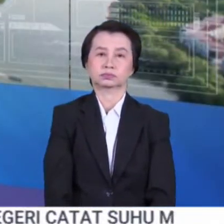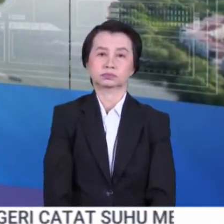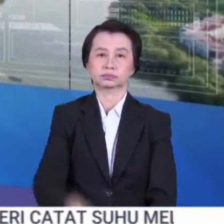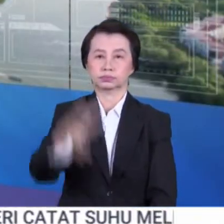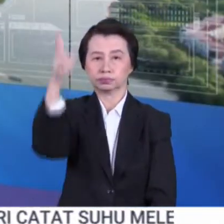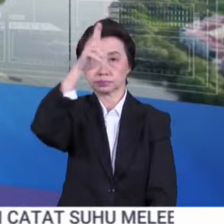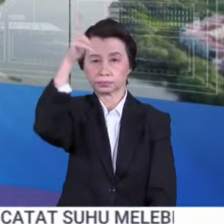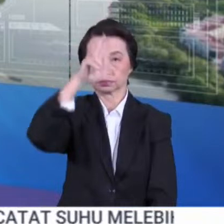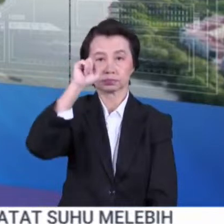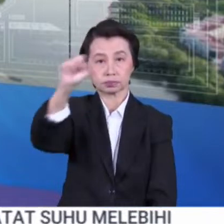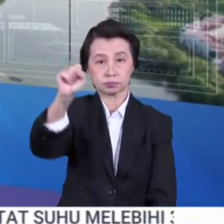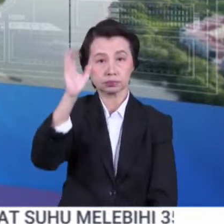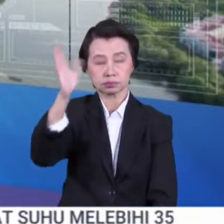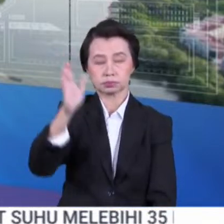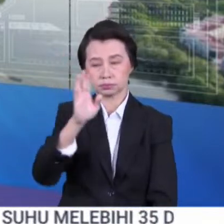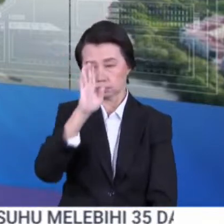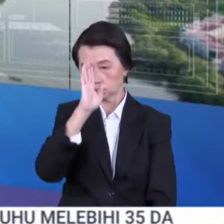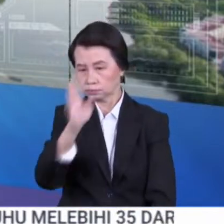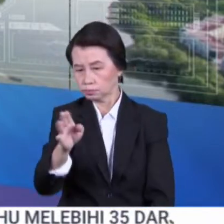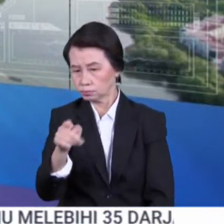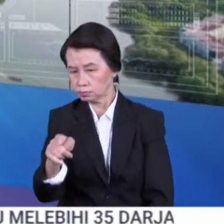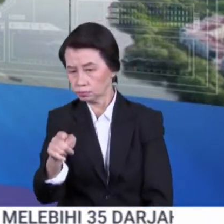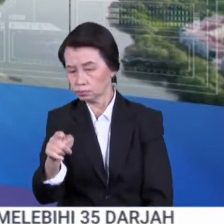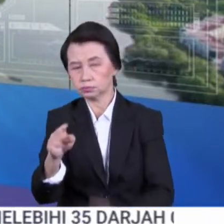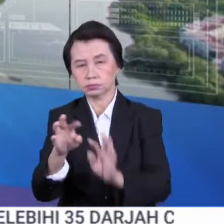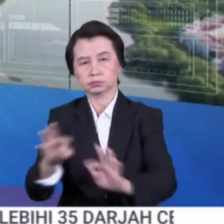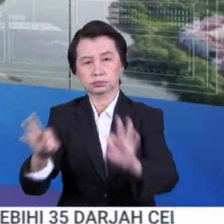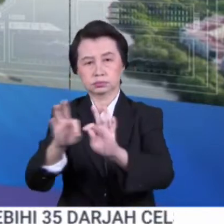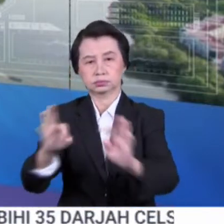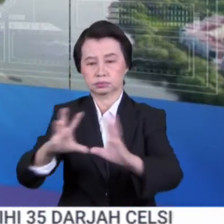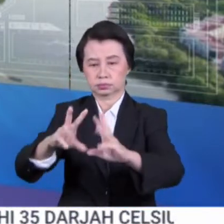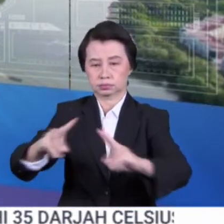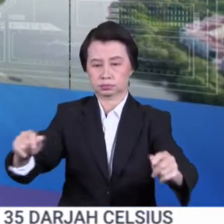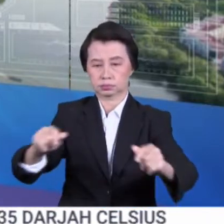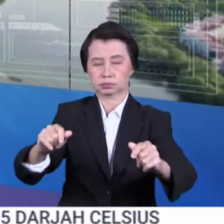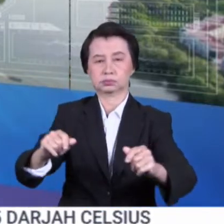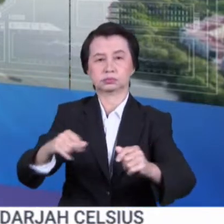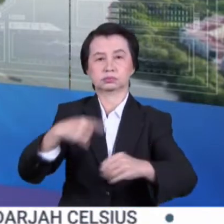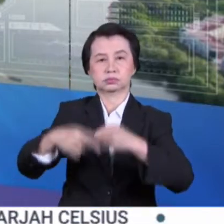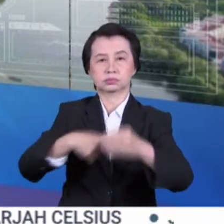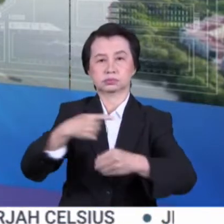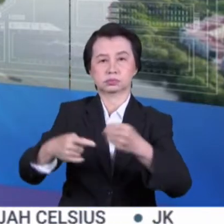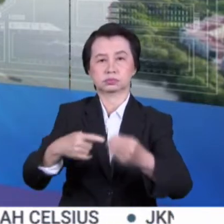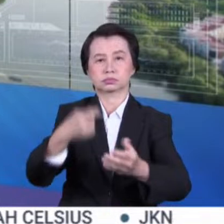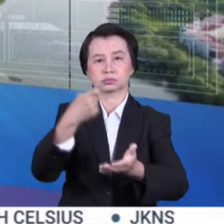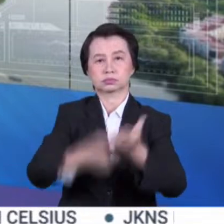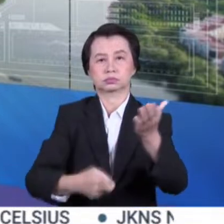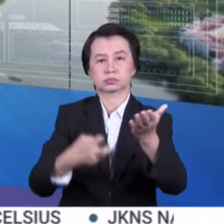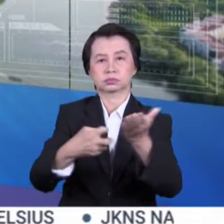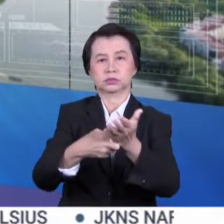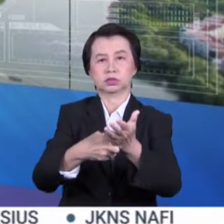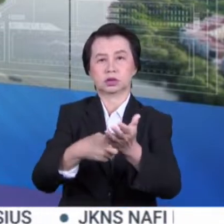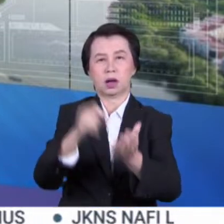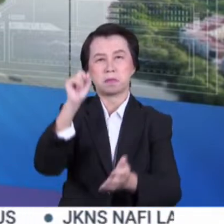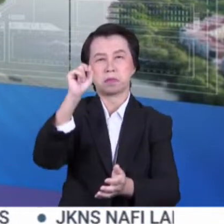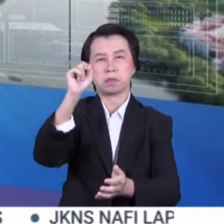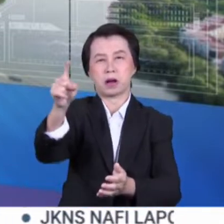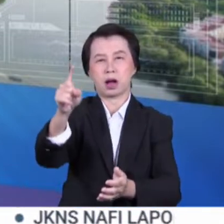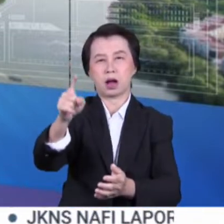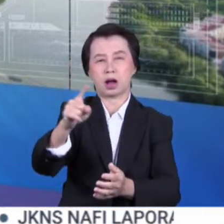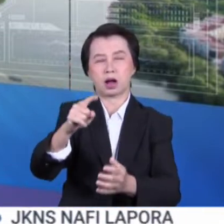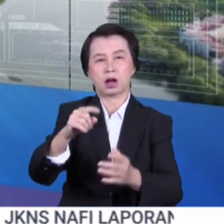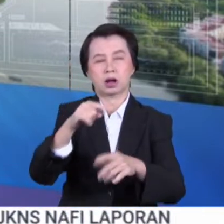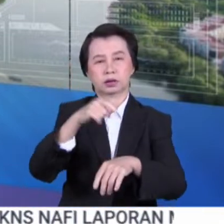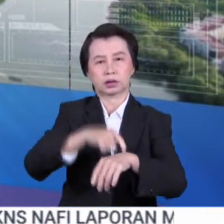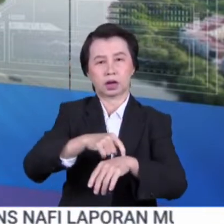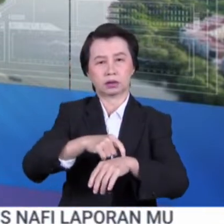Kerajaan negeri akan memberi perhatian dan keutamaan dalam menyelesaikan berkaitan isu harga tiket yang melambung tinggi khususnya pada